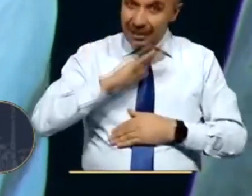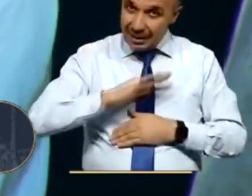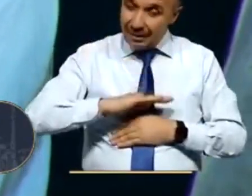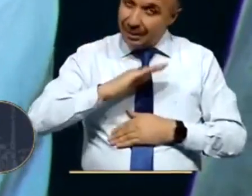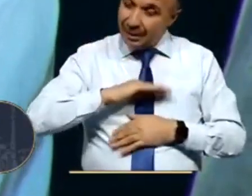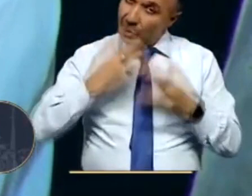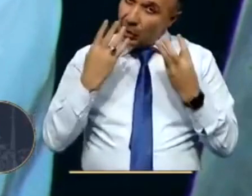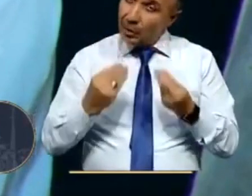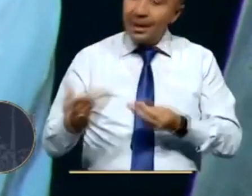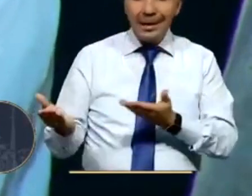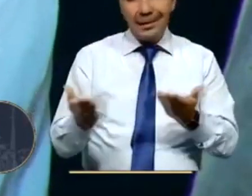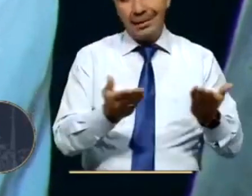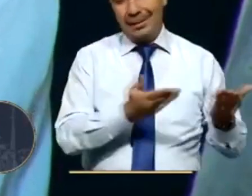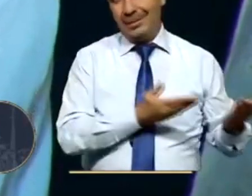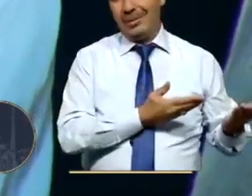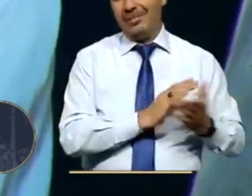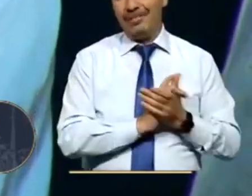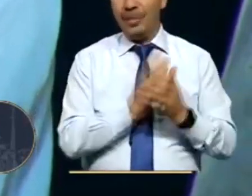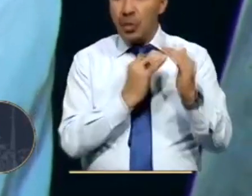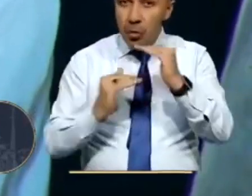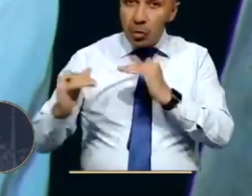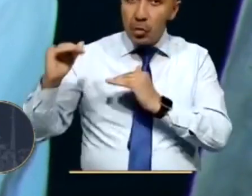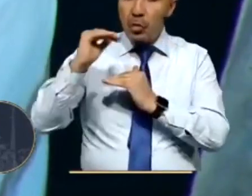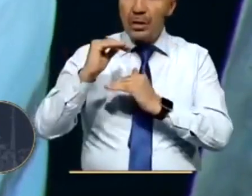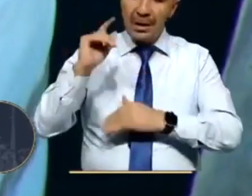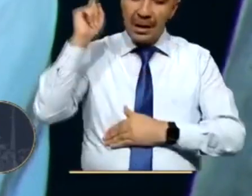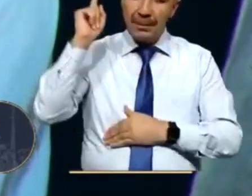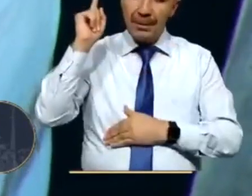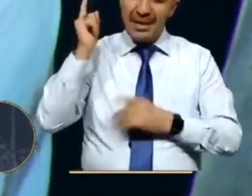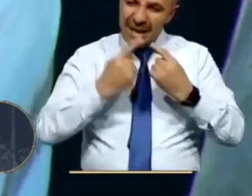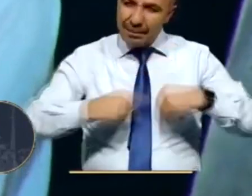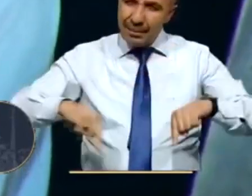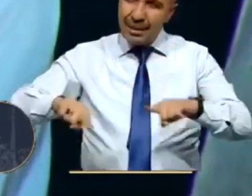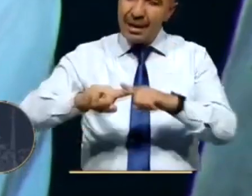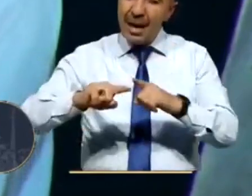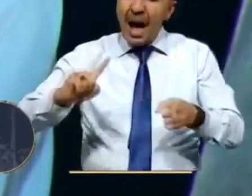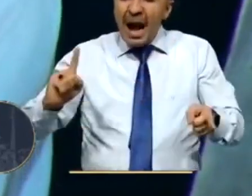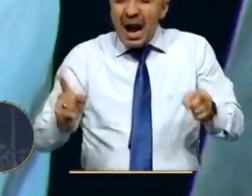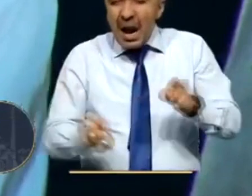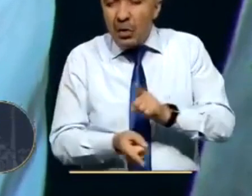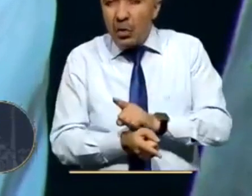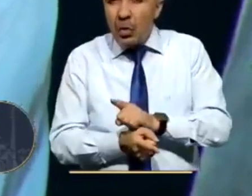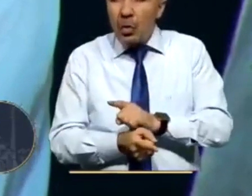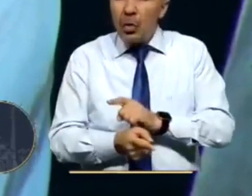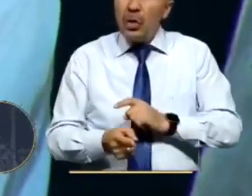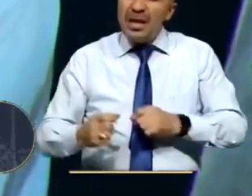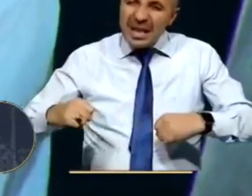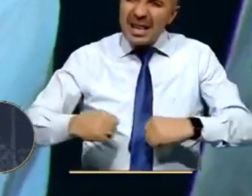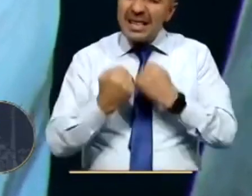ediyorum. Yüce Rabbimiz bizleri her türlü kaza ve beladan muhafaza